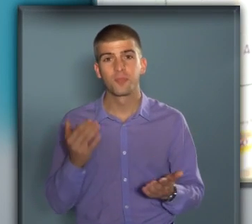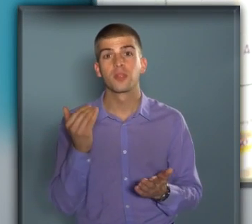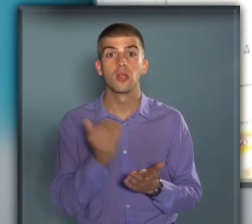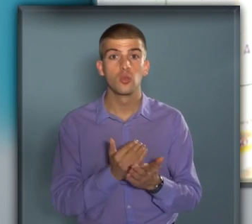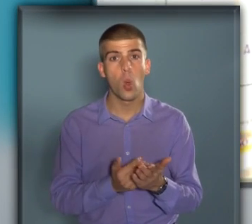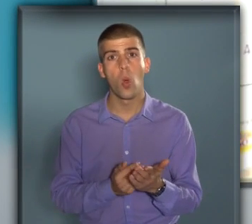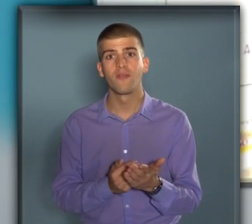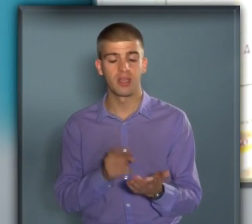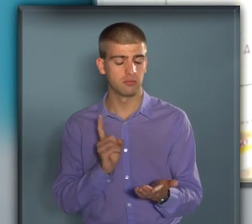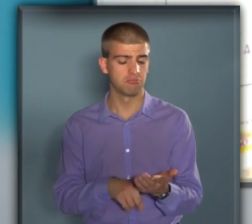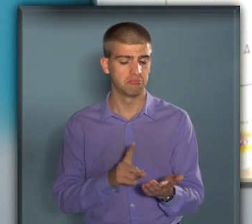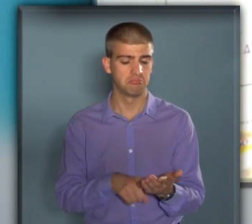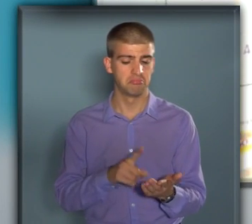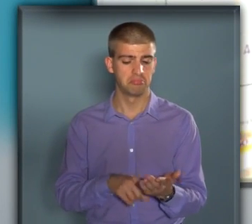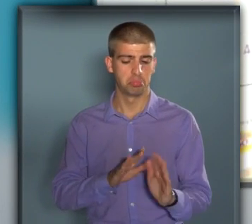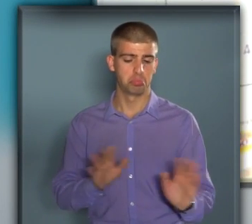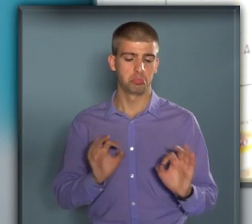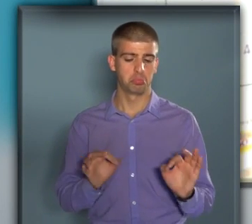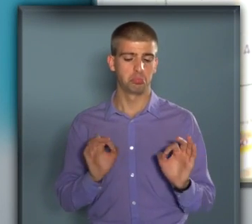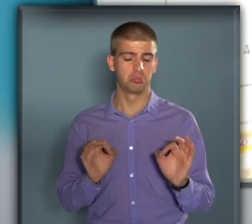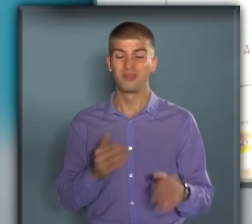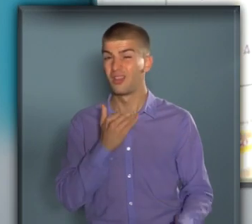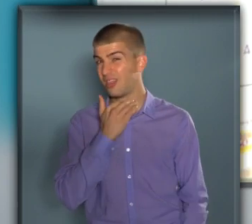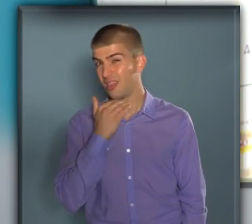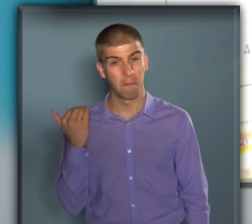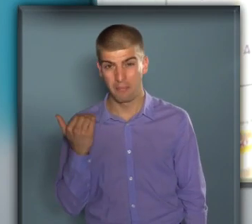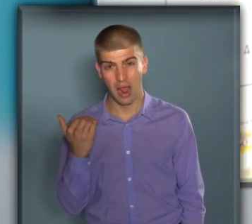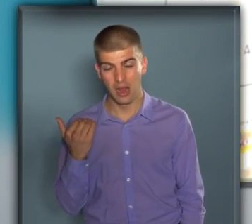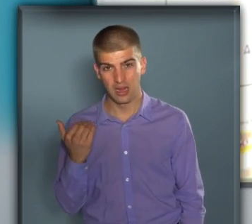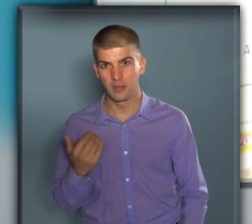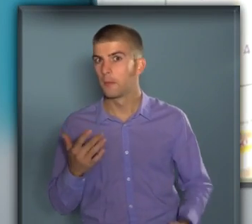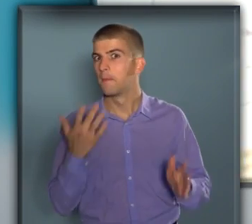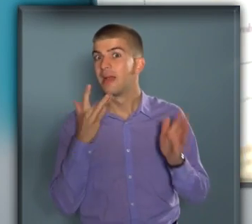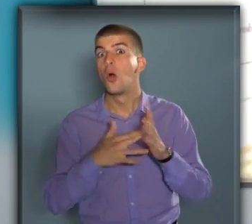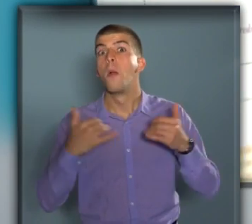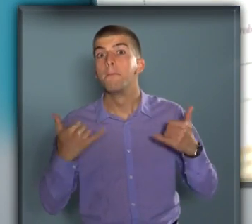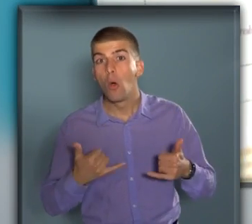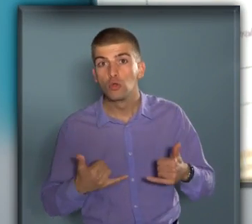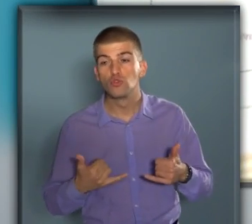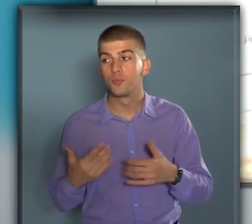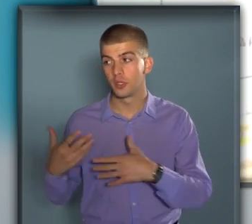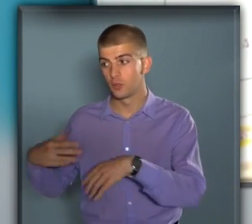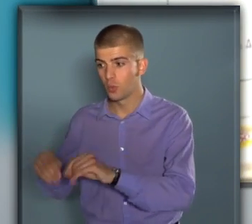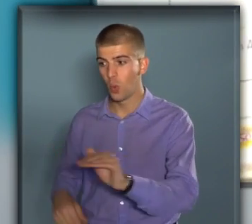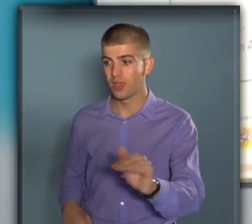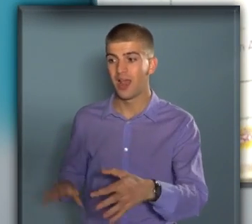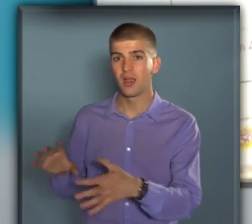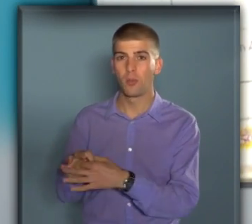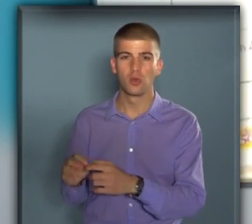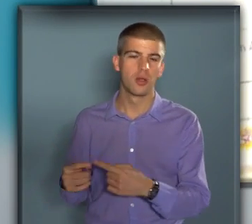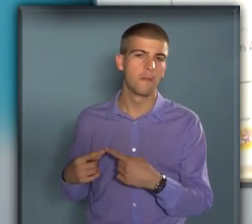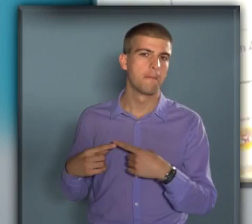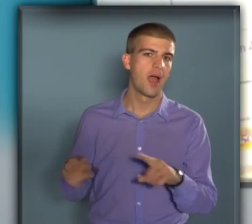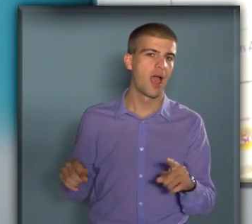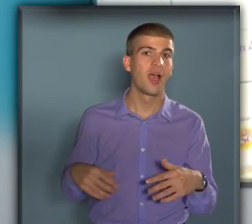törvénykezés szintjén ma már egészen más az, ahogyan leírjuk a szülő-gyerek kapcsolatot, vagy a